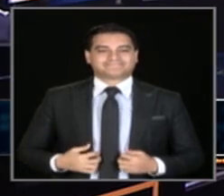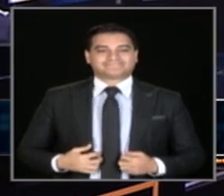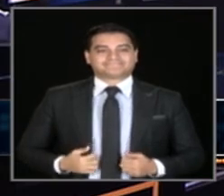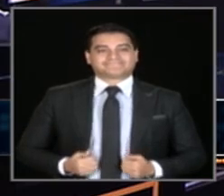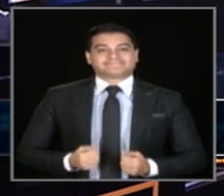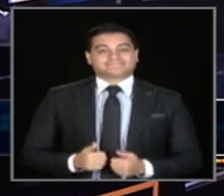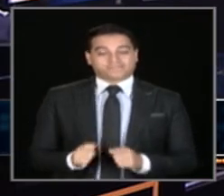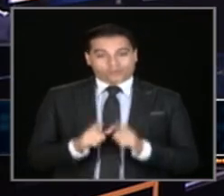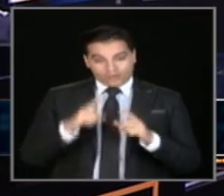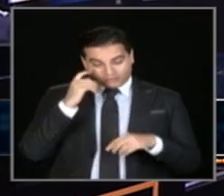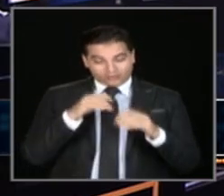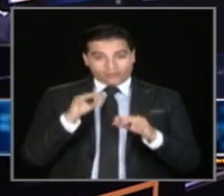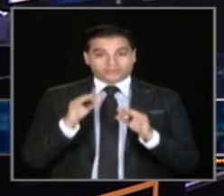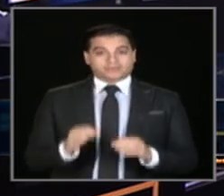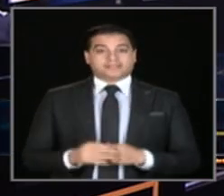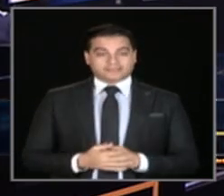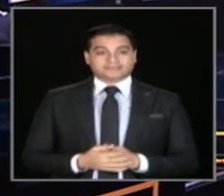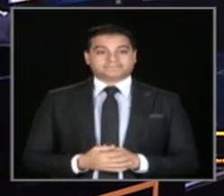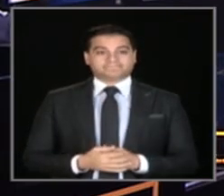كان باين عليك التوتر يا هالة.